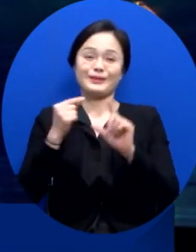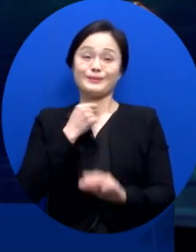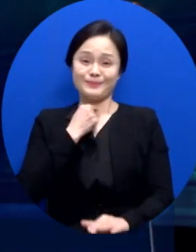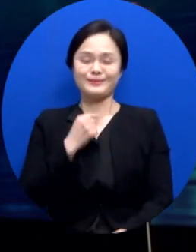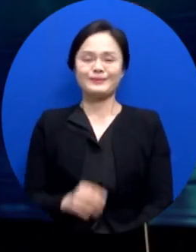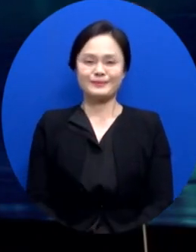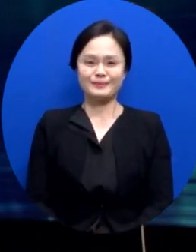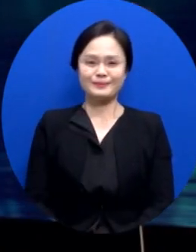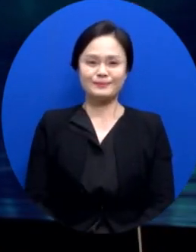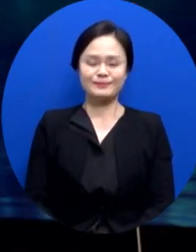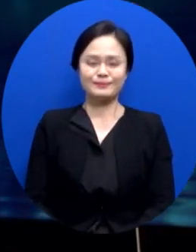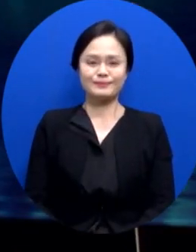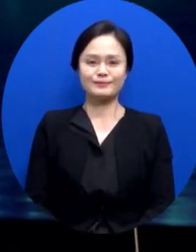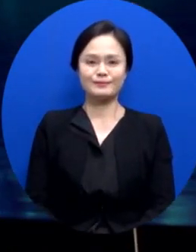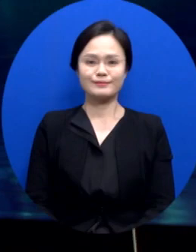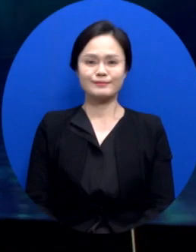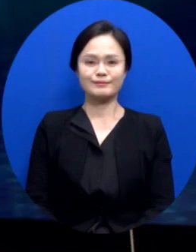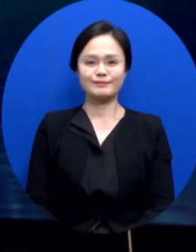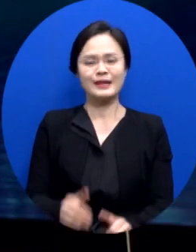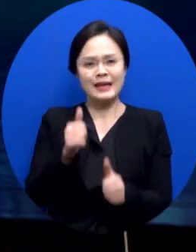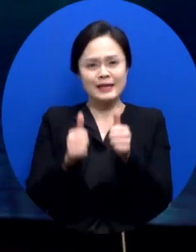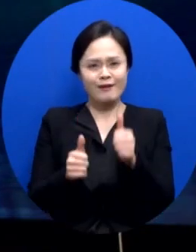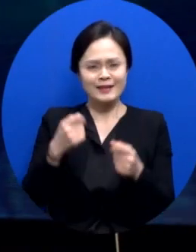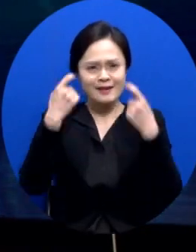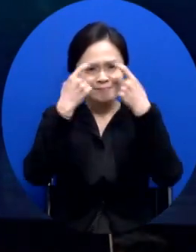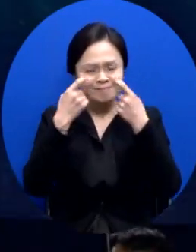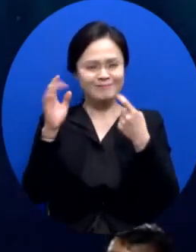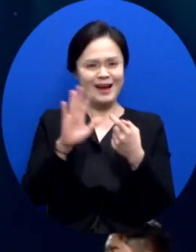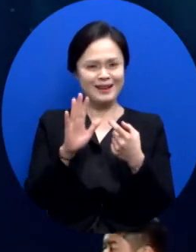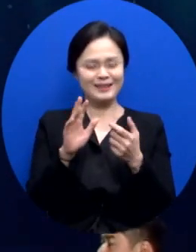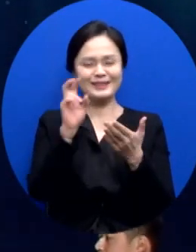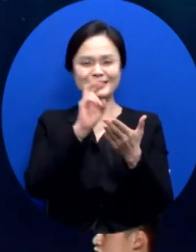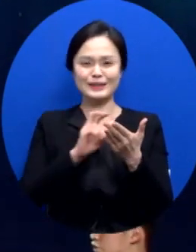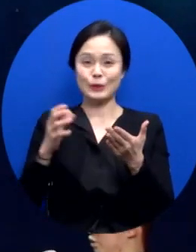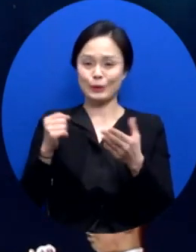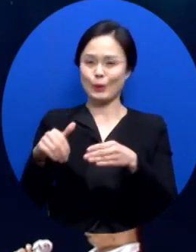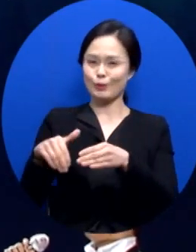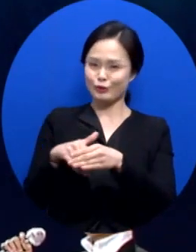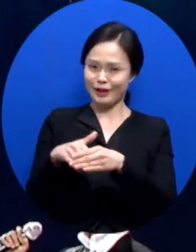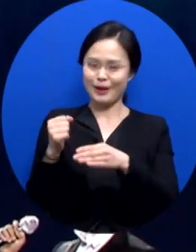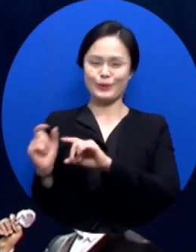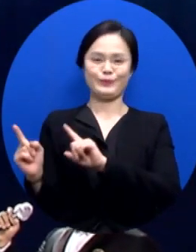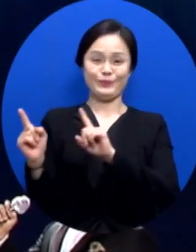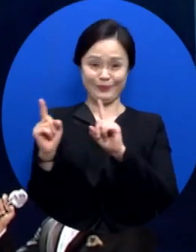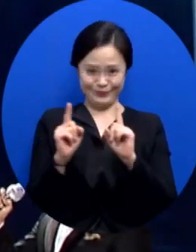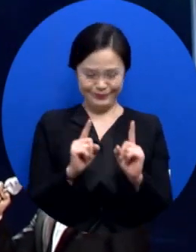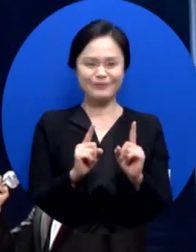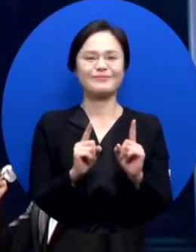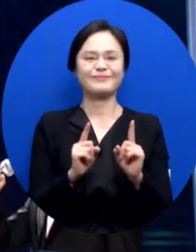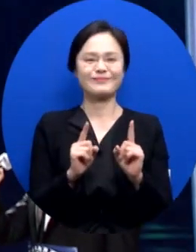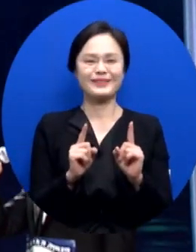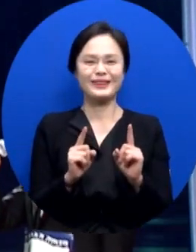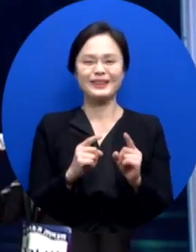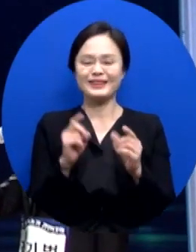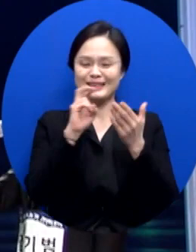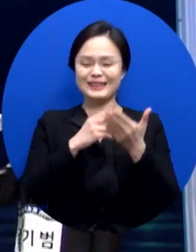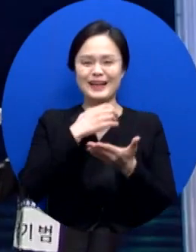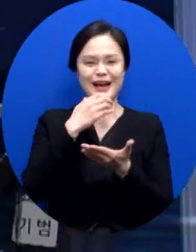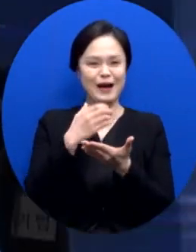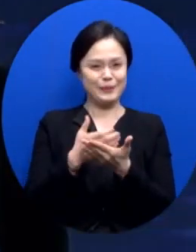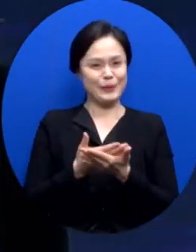했습니다. 단순한 경쟁 프로그램을 넘어 찬송과 문화를 살리고 주님을 향한 찬양의 감동을 전할 이번